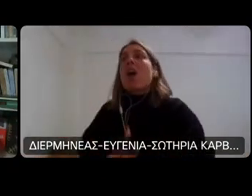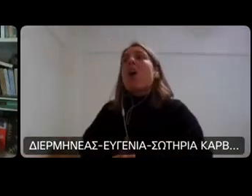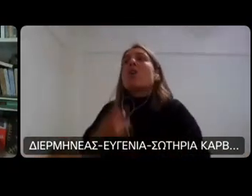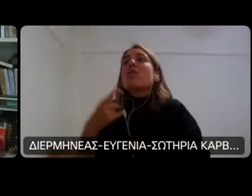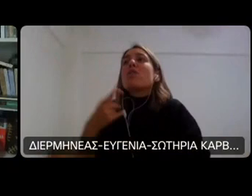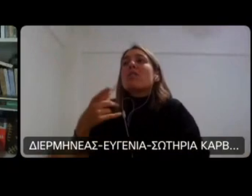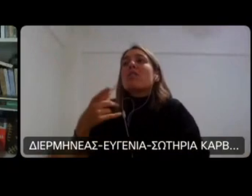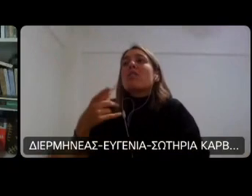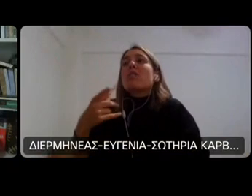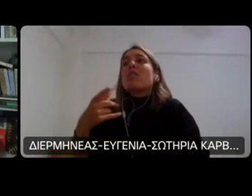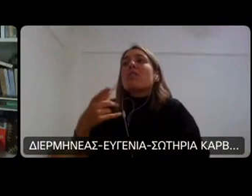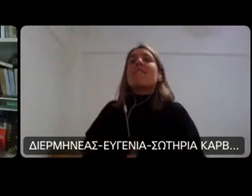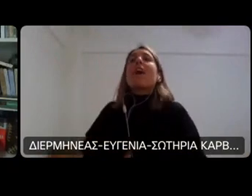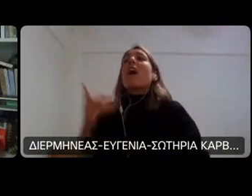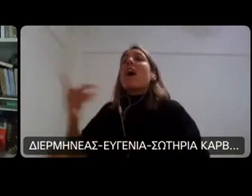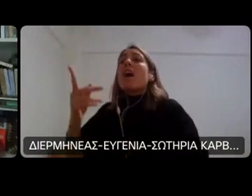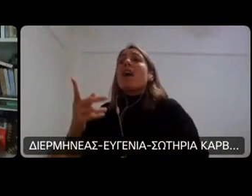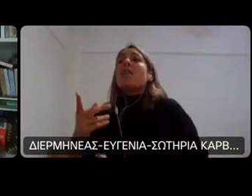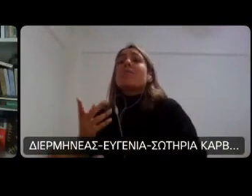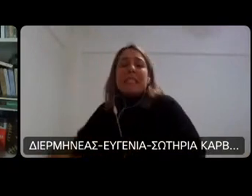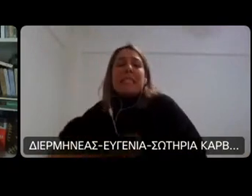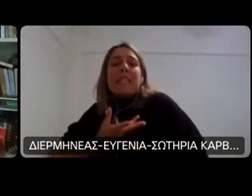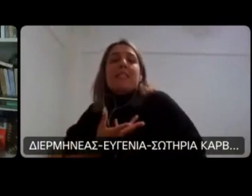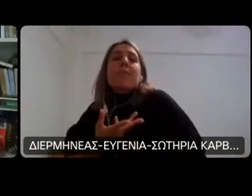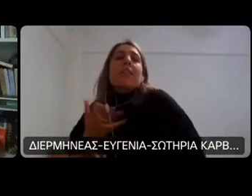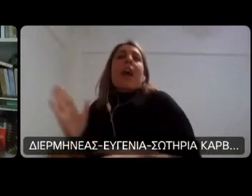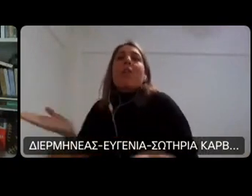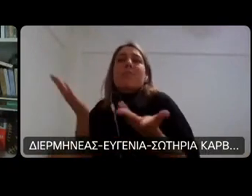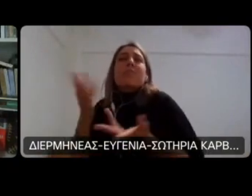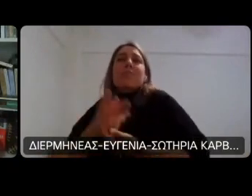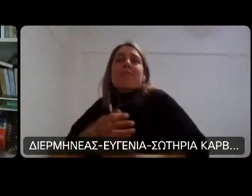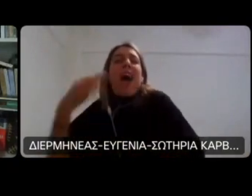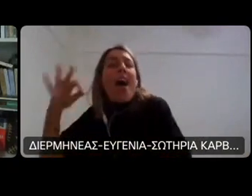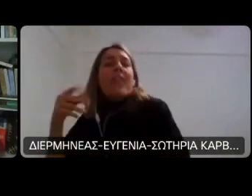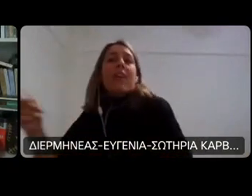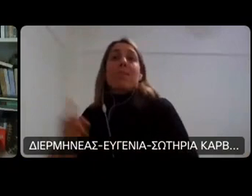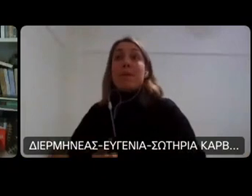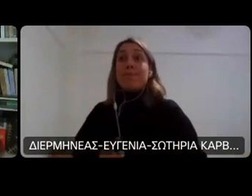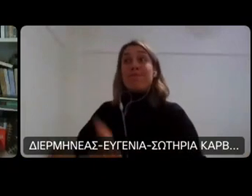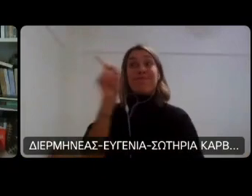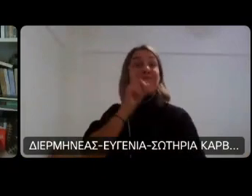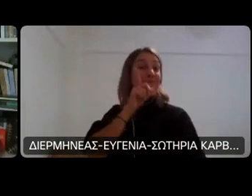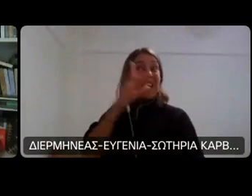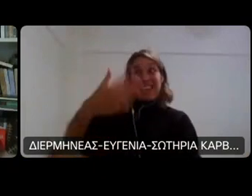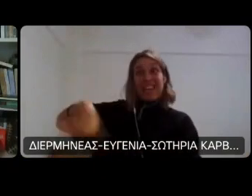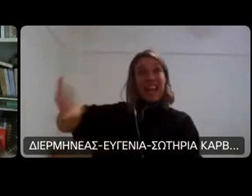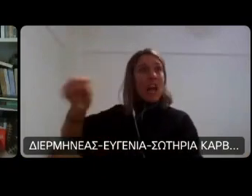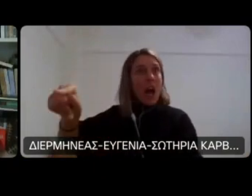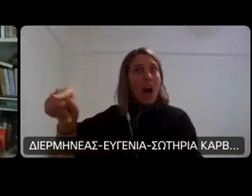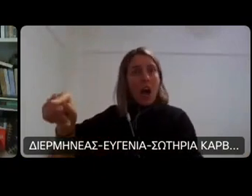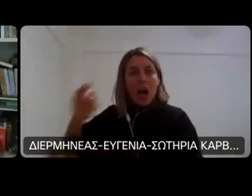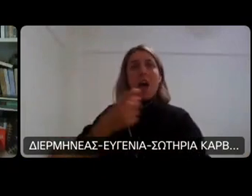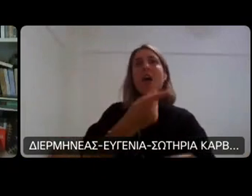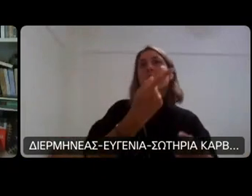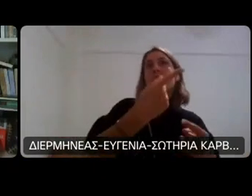ευμεταβλητότητα, αδυναμία κ.ο.κ. Αυτή η ετεροποίηση, το othering των γυναικών, δηλαδή το αν θεωρούμε τις γυναίκες άλλο από τον